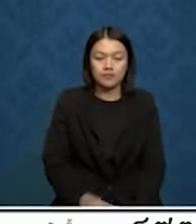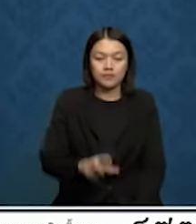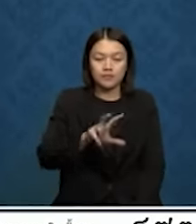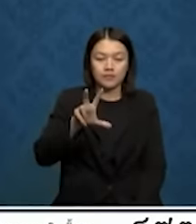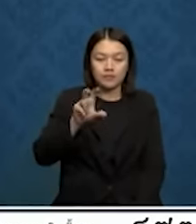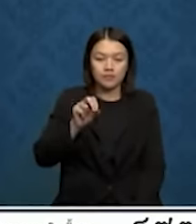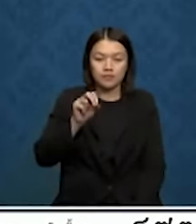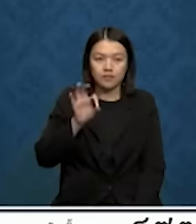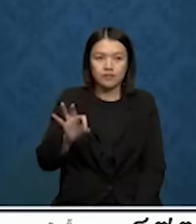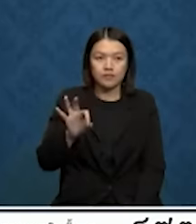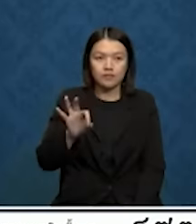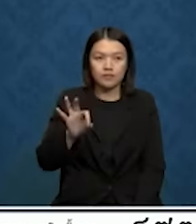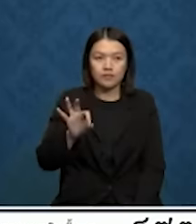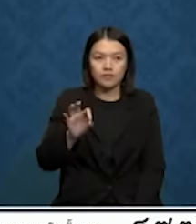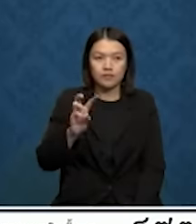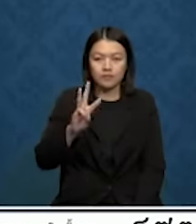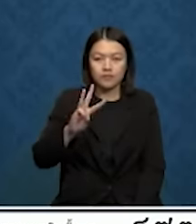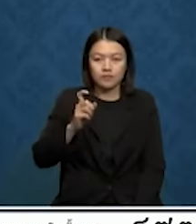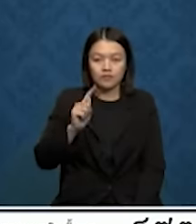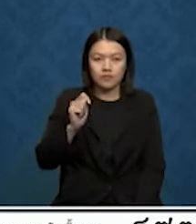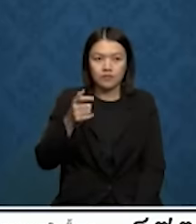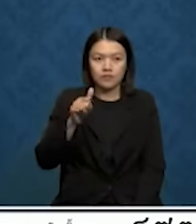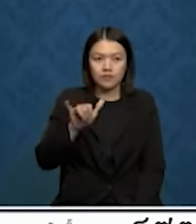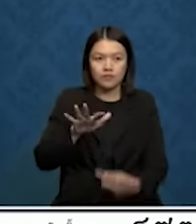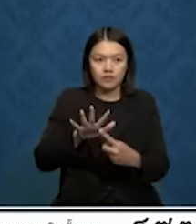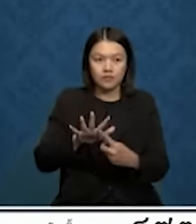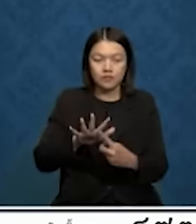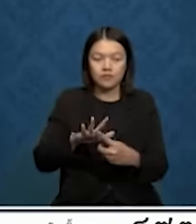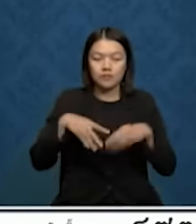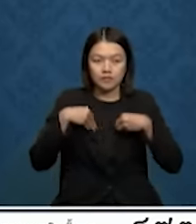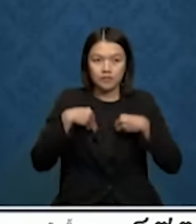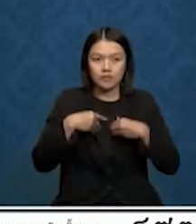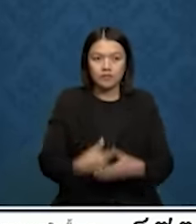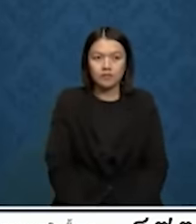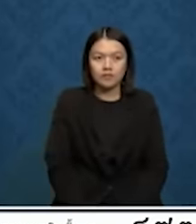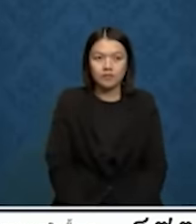339นายวิทยาแก้วพระใด เห็นชอบ